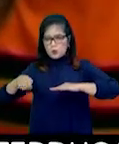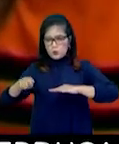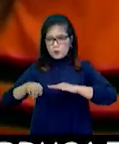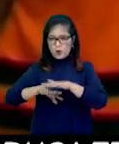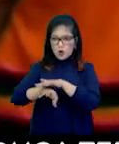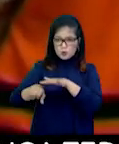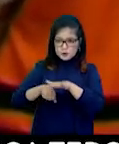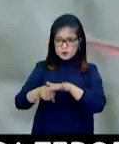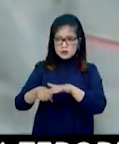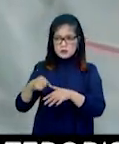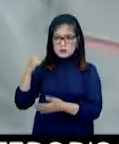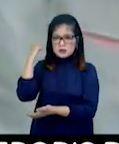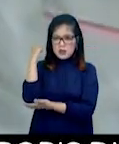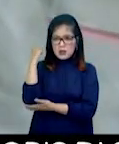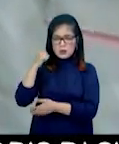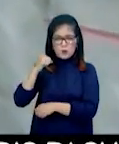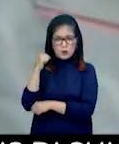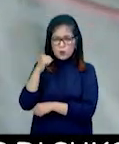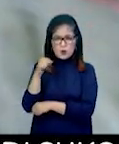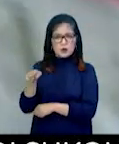harus diberantas dengan cara luar biasa dengan